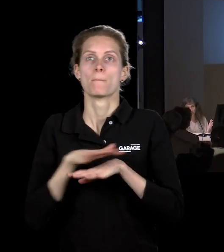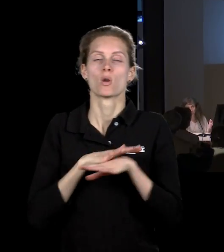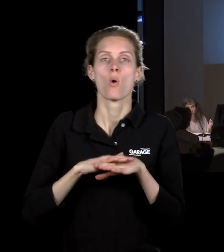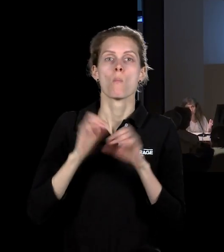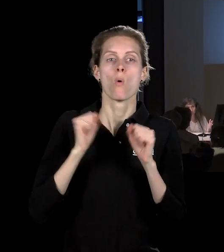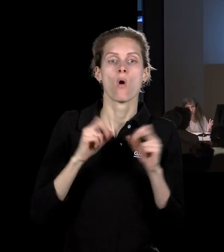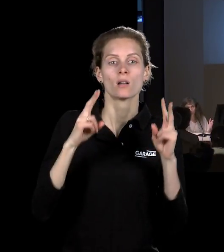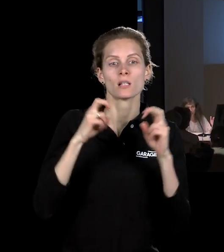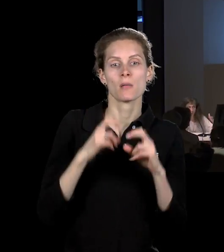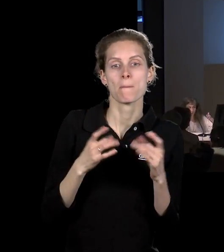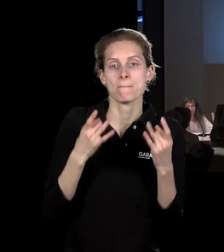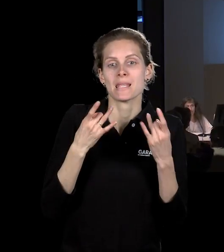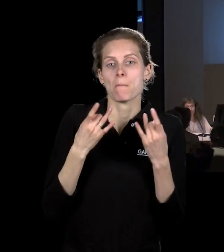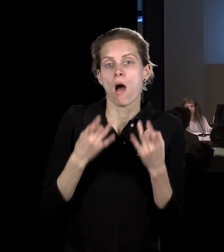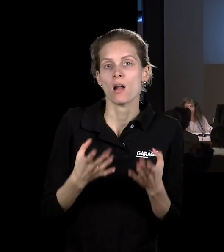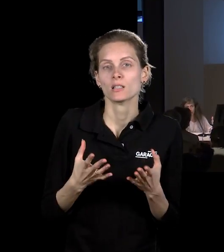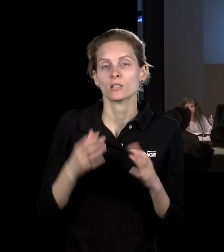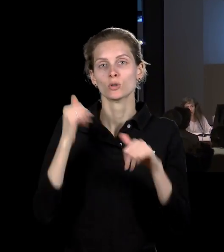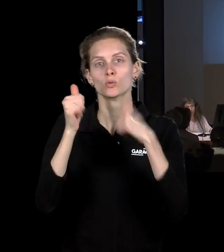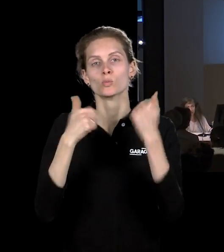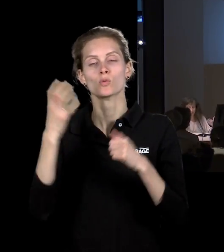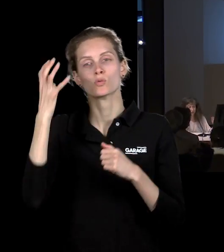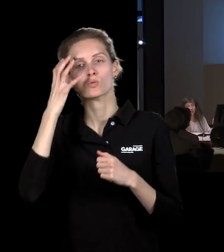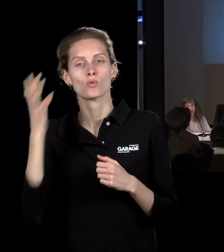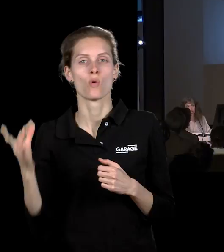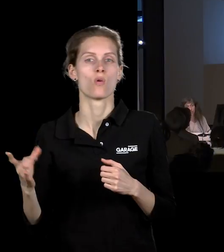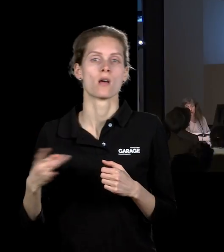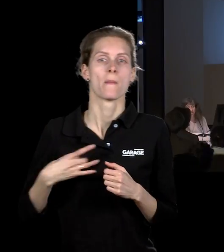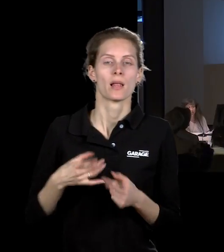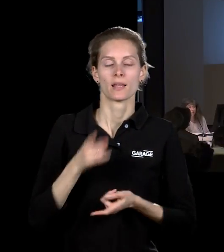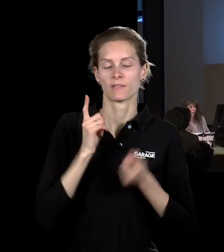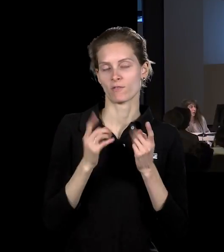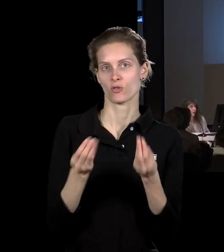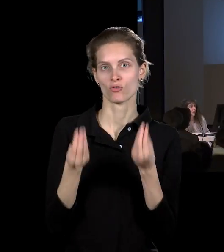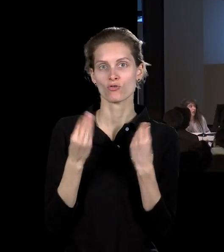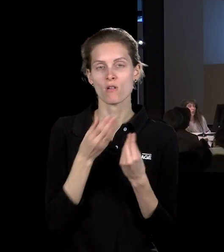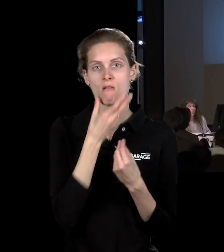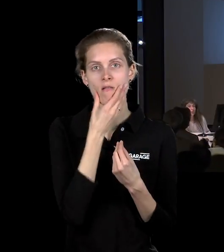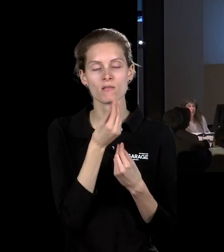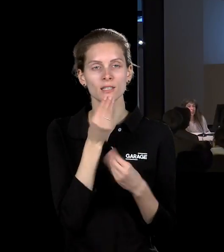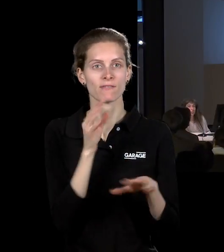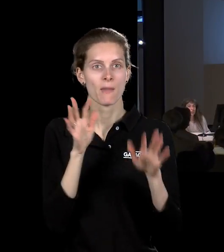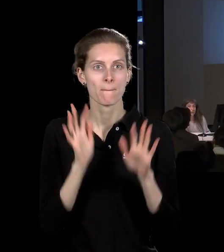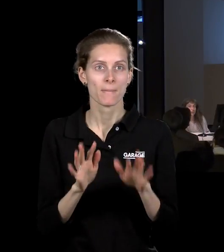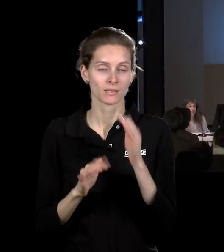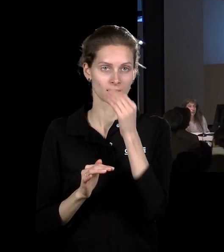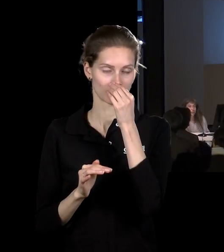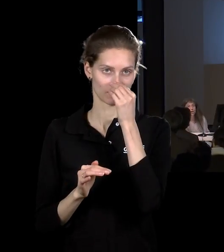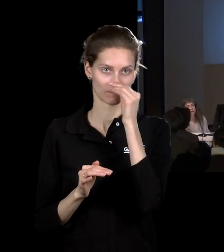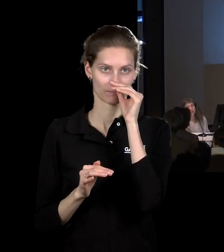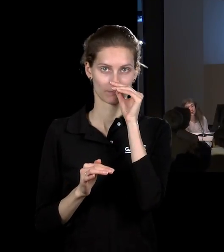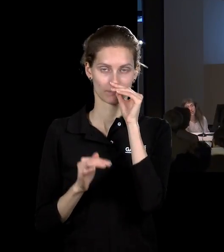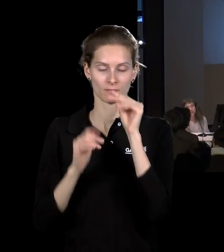как минималистскую скульптуру, это вот черное-белое, да, вот такая действительно потрясающая красота места, но и при этом какого-то